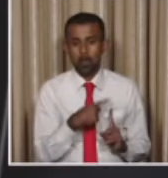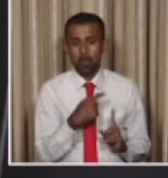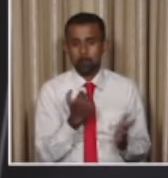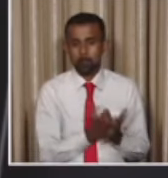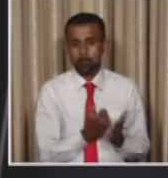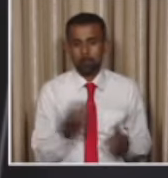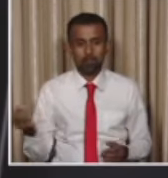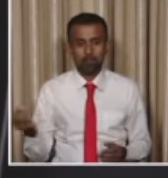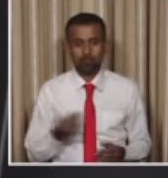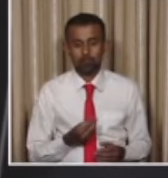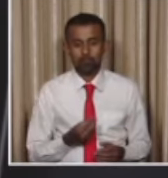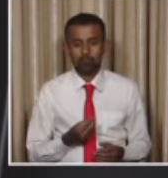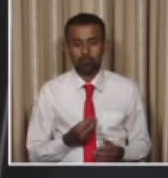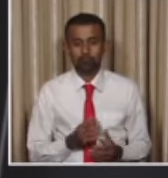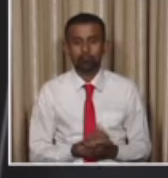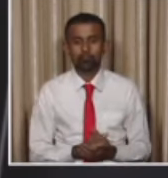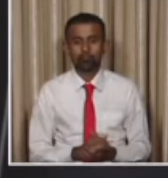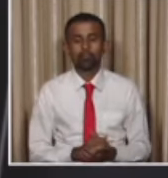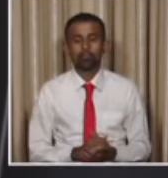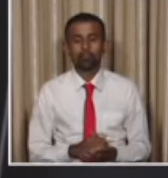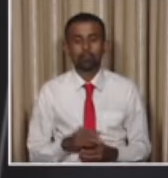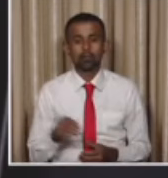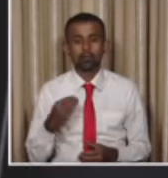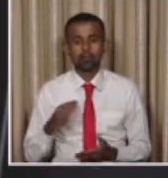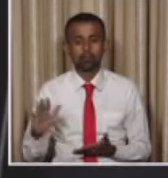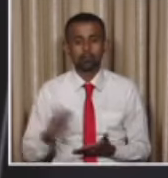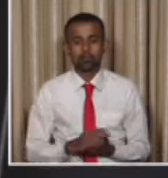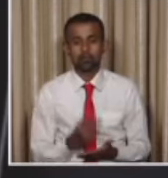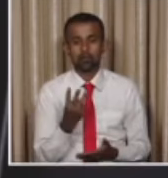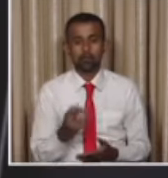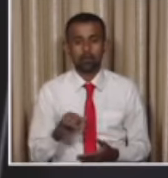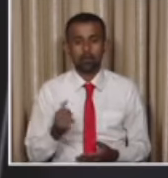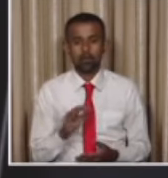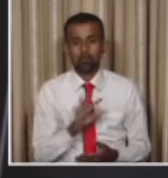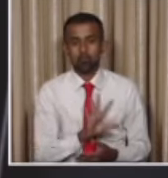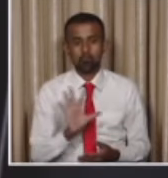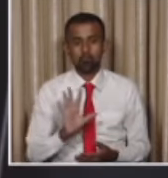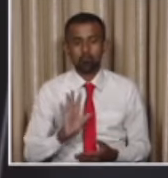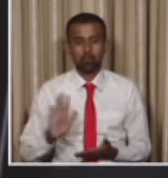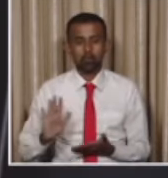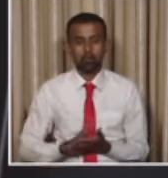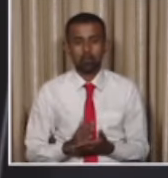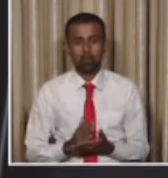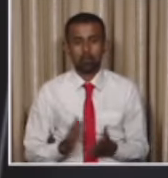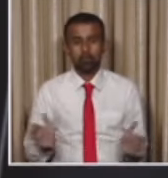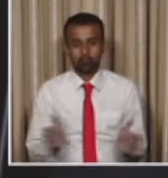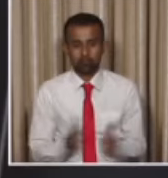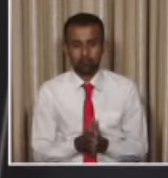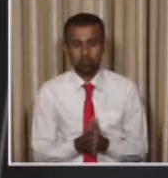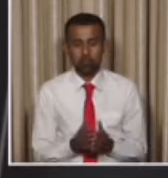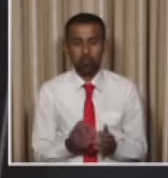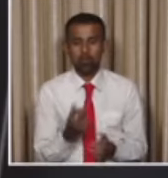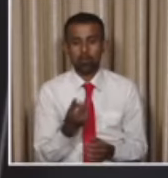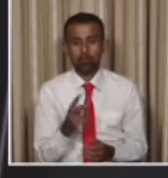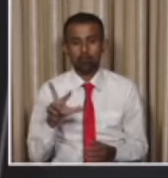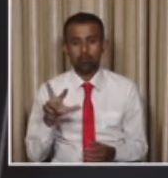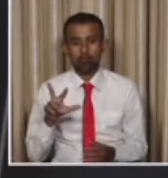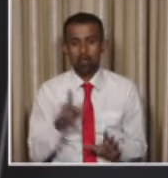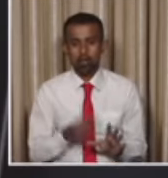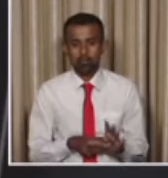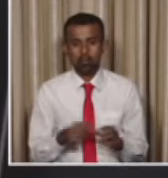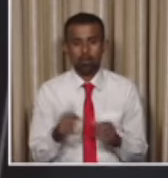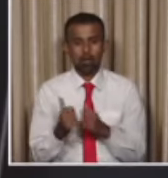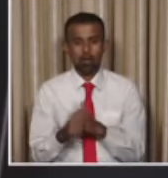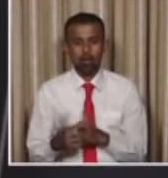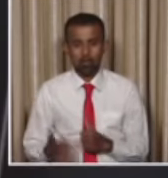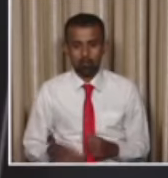bank දෙනවා. ඊළඟට ණය සහනයක් 3655ක ලැබෙනවා. මේ විදියටයි මේ 2027 වෙනකම් මේක හදලා තියෙන්නේ